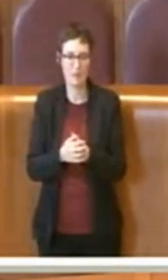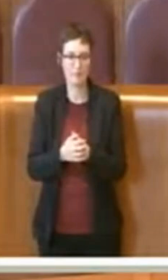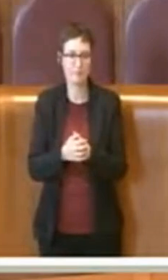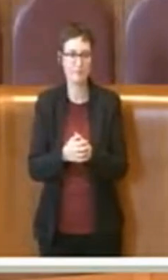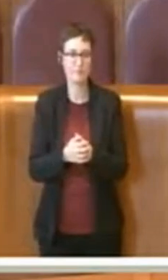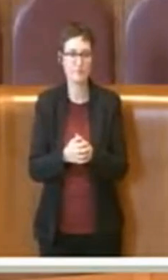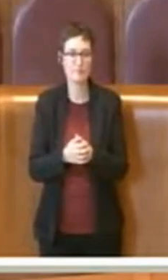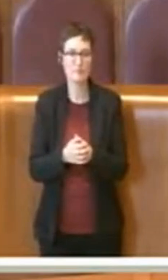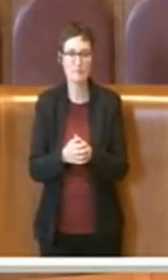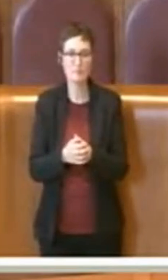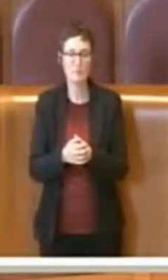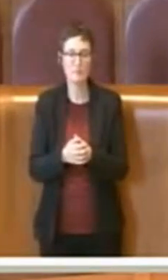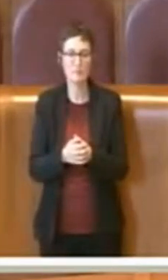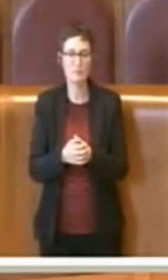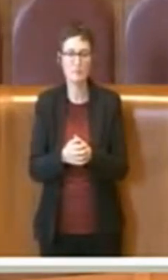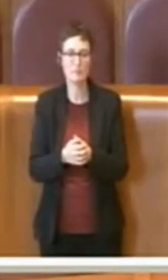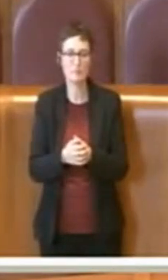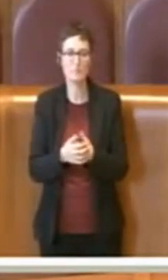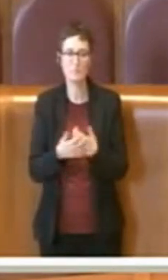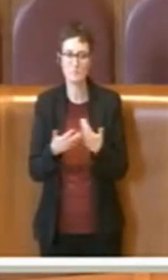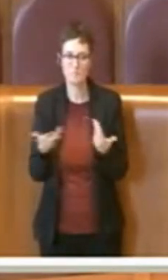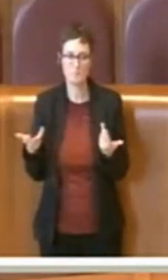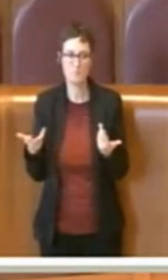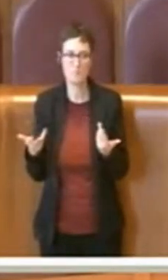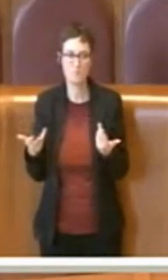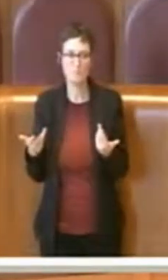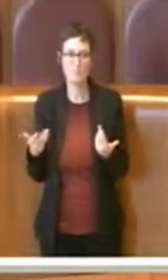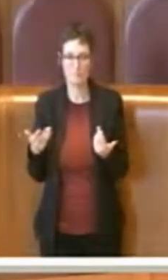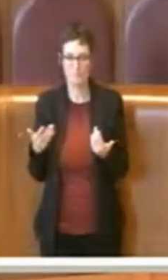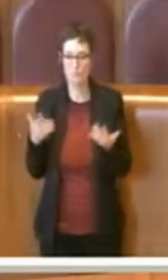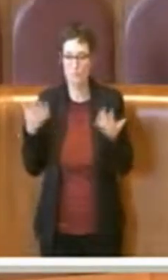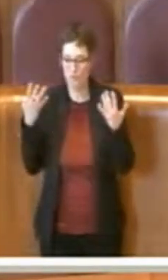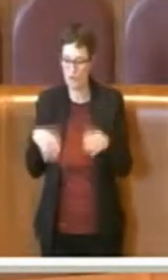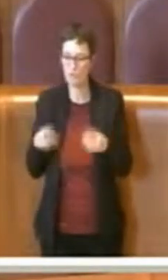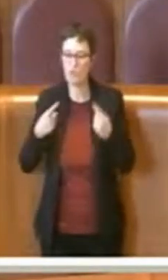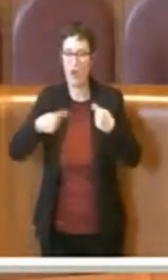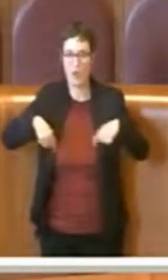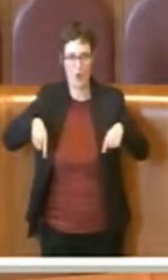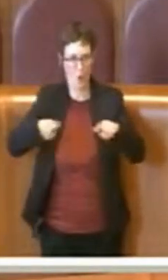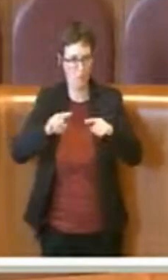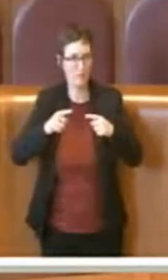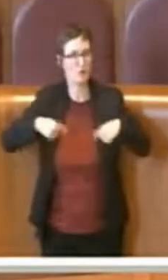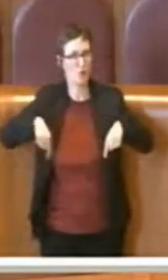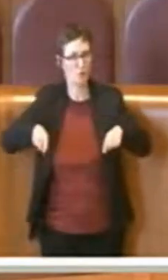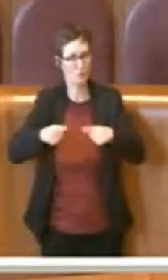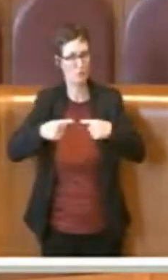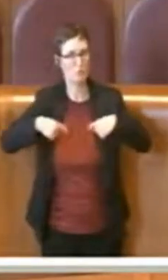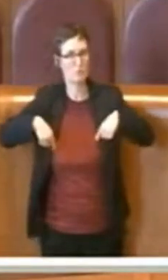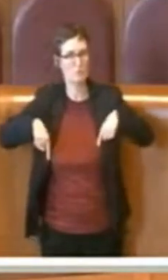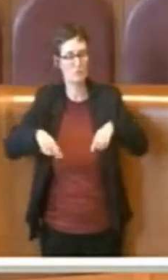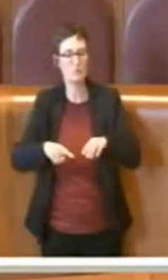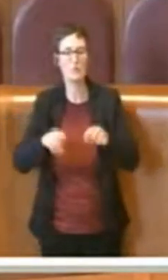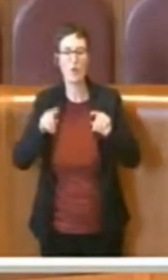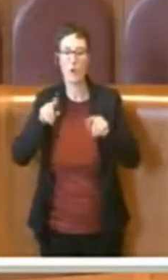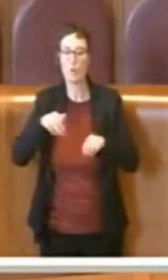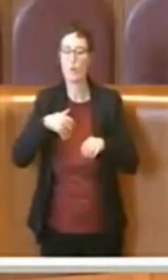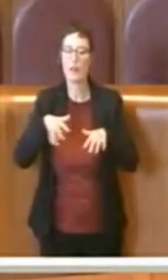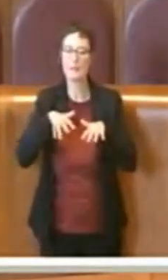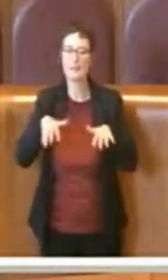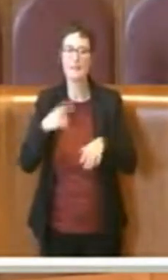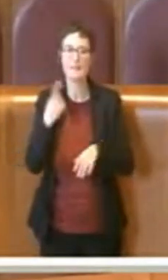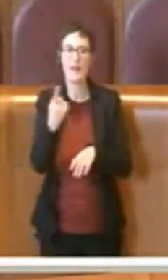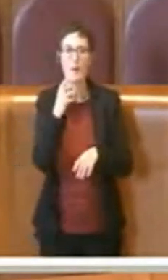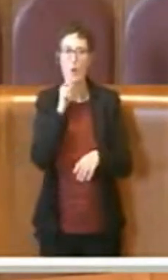attività. Sono state fatte anche su questo delle sedute di commissione sul tema anche del sistema unico di segnalazioni, per esempio,